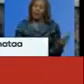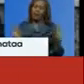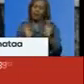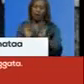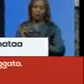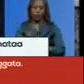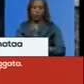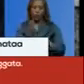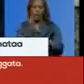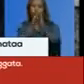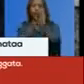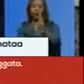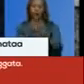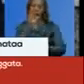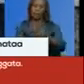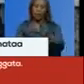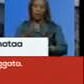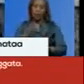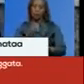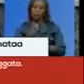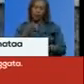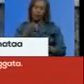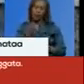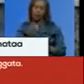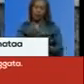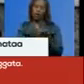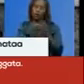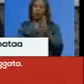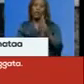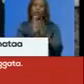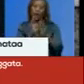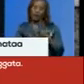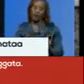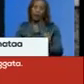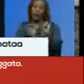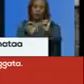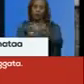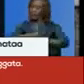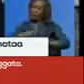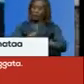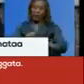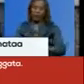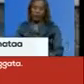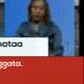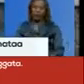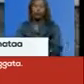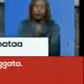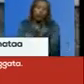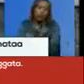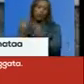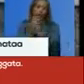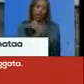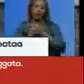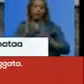የሆኑ የፖሊሲ እርምጃዎችን በመውሰድ ፈጣን የኢኮኖሚ እድገትን ለማስቀጠል እንተጋለን። ውድ የሀገራችን